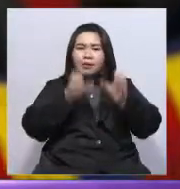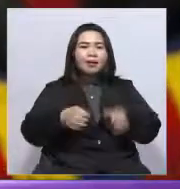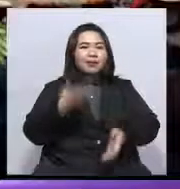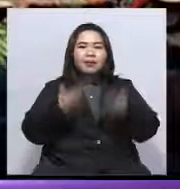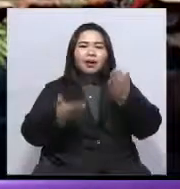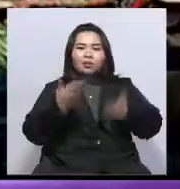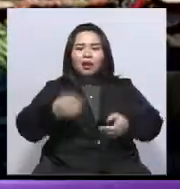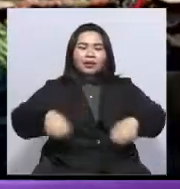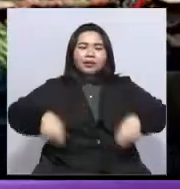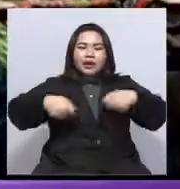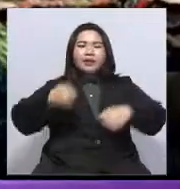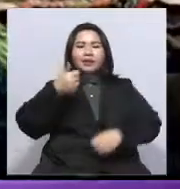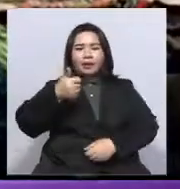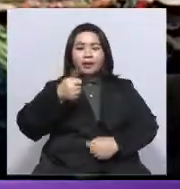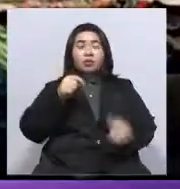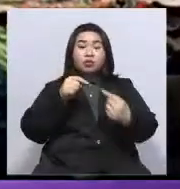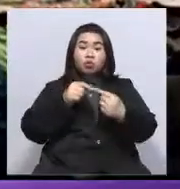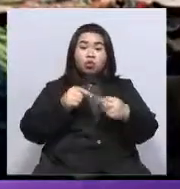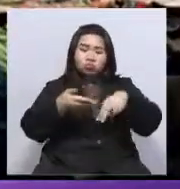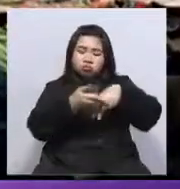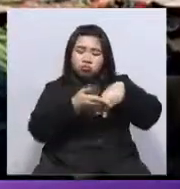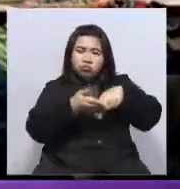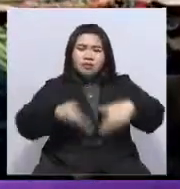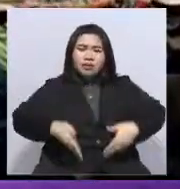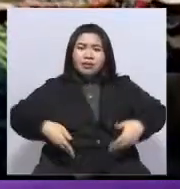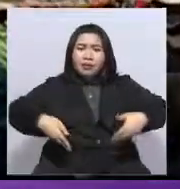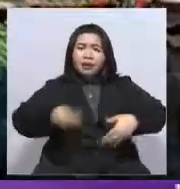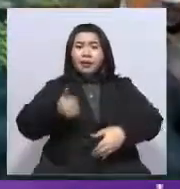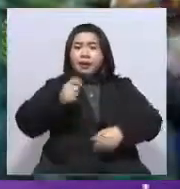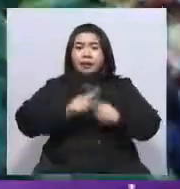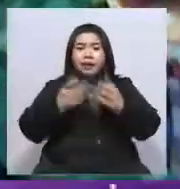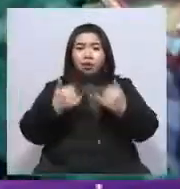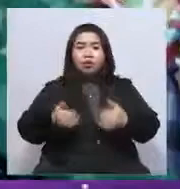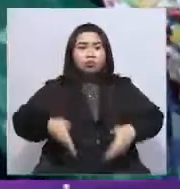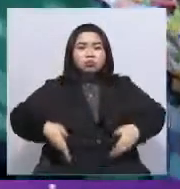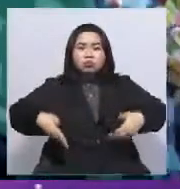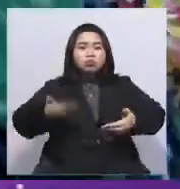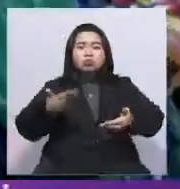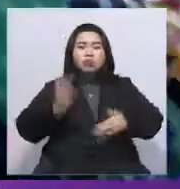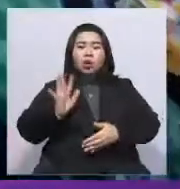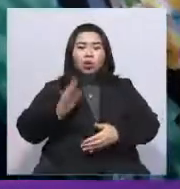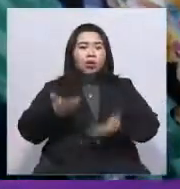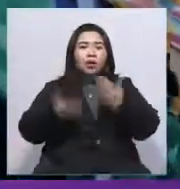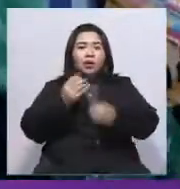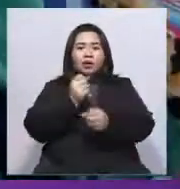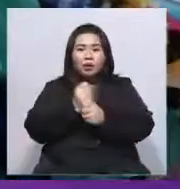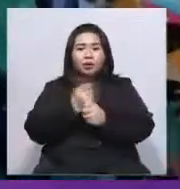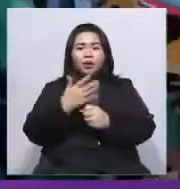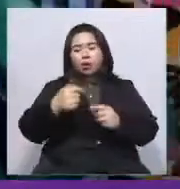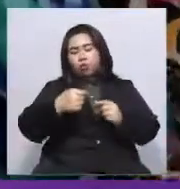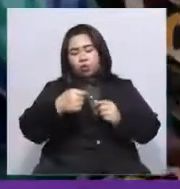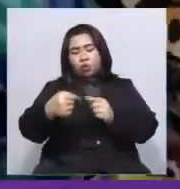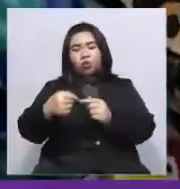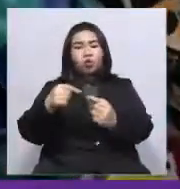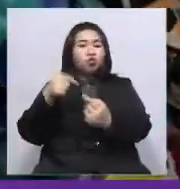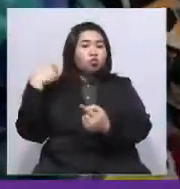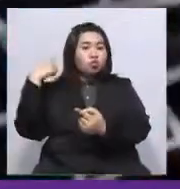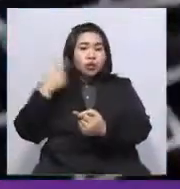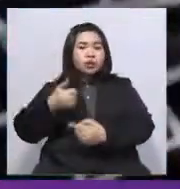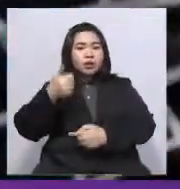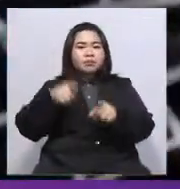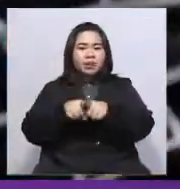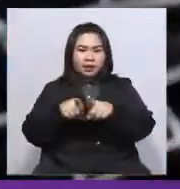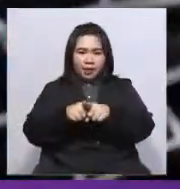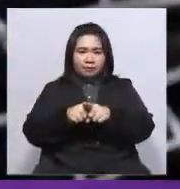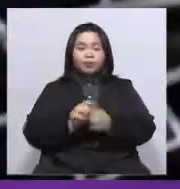ประสงค์นอกเหนือจากการใช้เป็นกางเกงชั้นในเหมือนแต่ก่อนและยังขยายไปยังตลาดบ็อกเซอร์สำหรับผู้หญิงด้วย